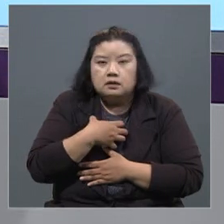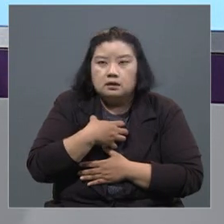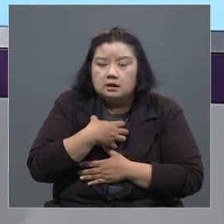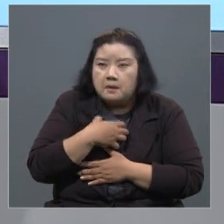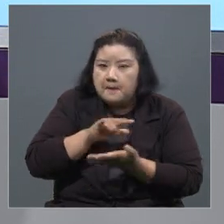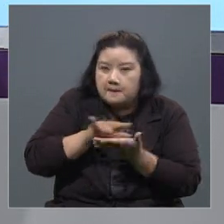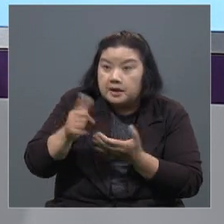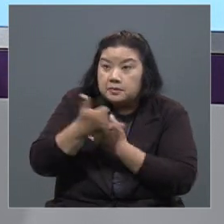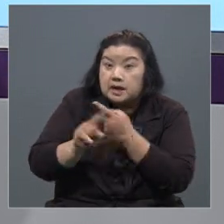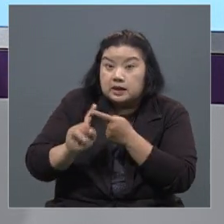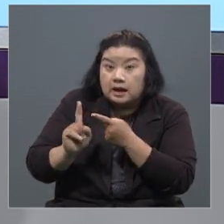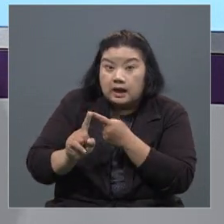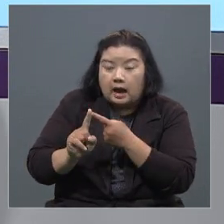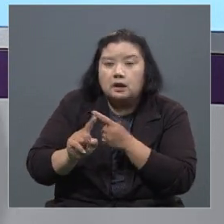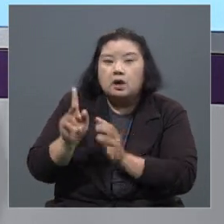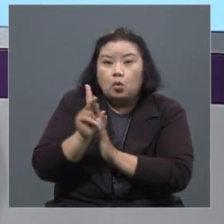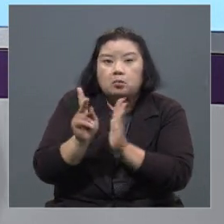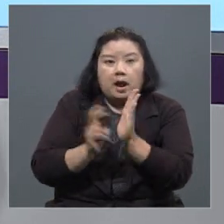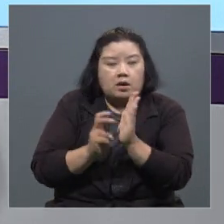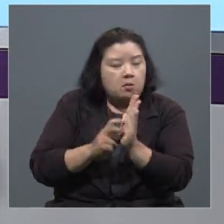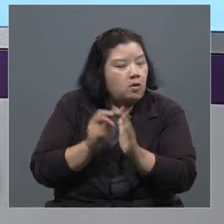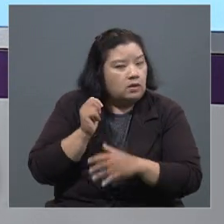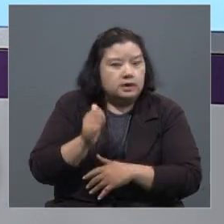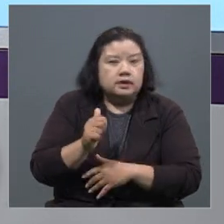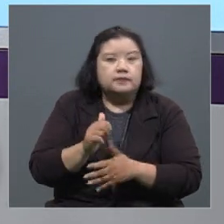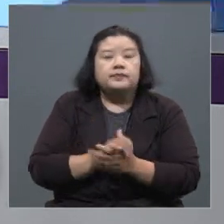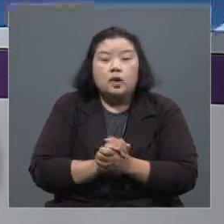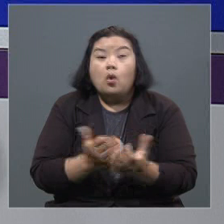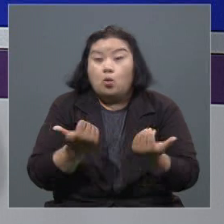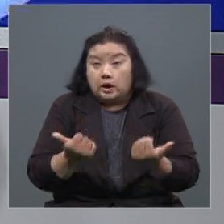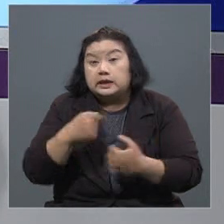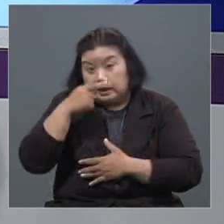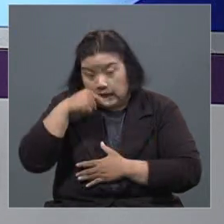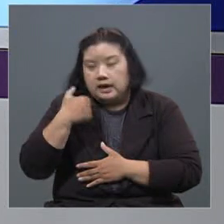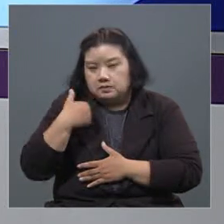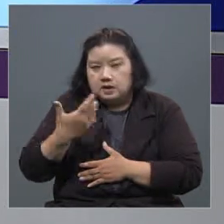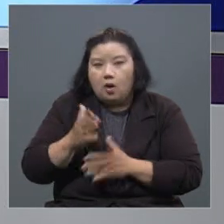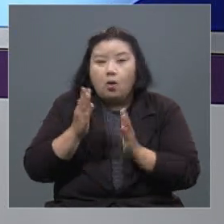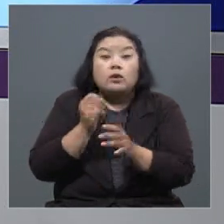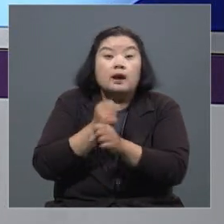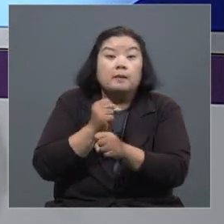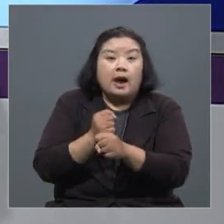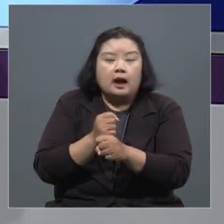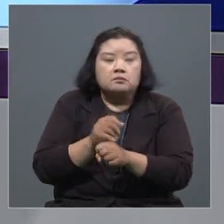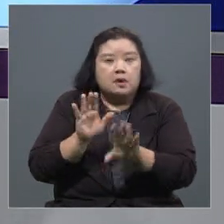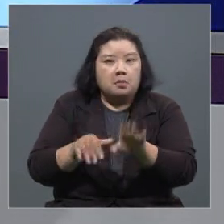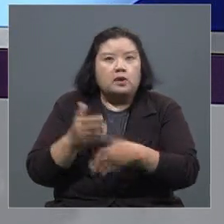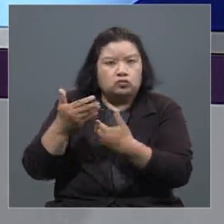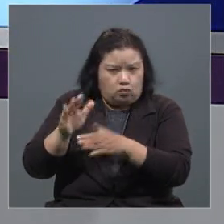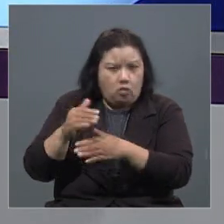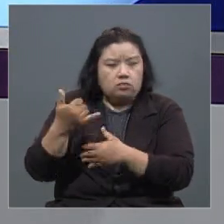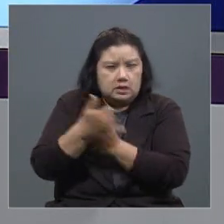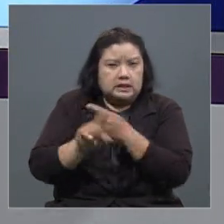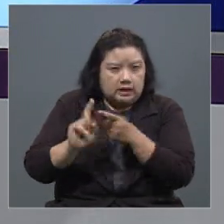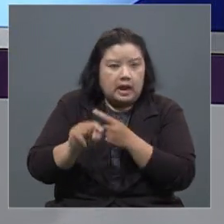าไปอย่างถูกกฎหมายดีที่สุดนะครับปีนี้ไทยส่งออกแรงงานไปทำงานต่างประเทศแล้วกว่า 53,000 คนนะครับใ